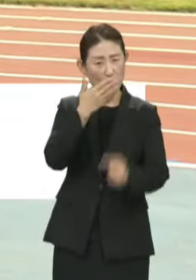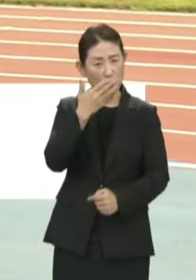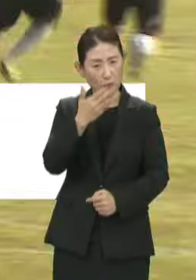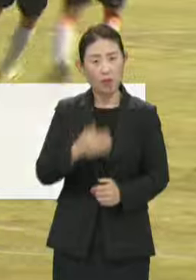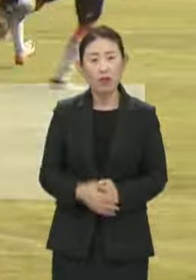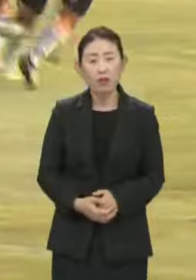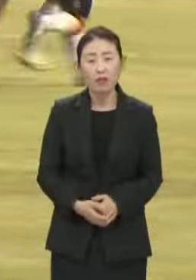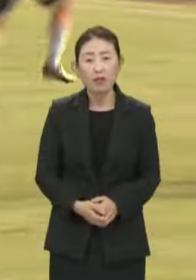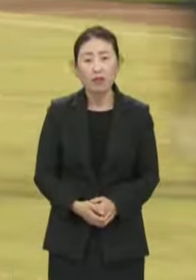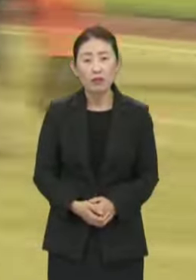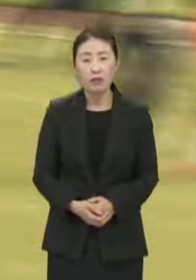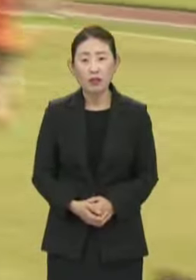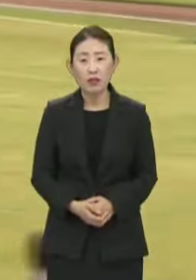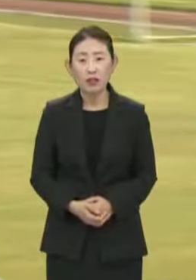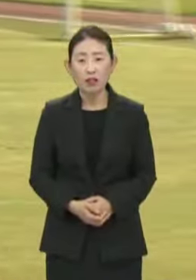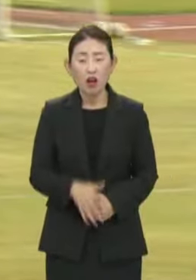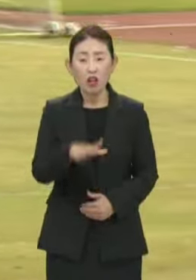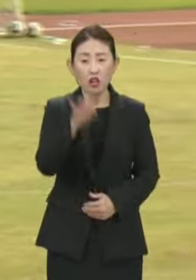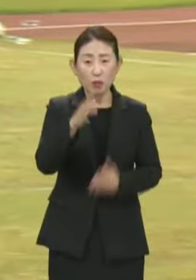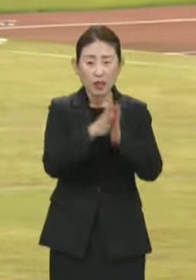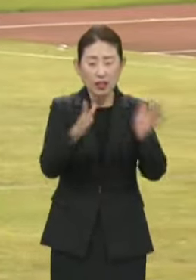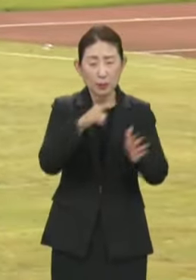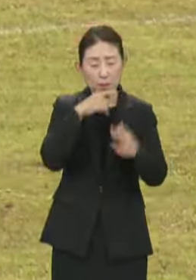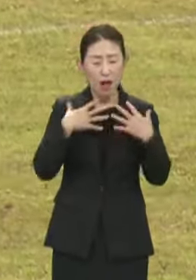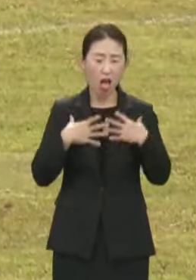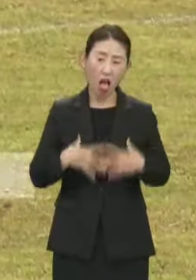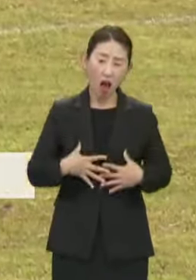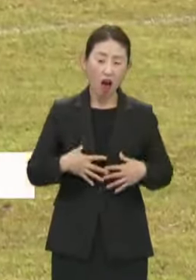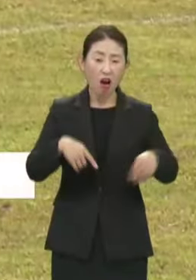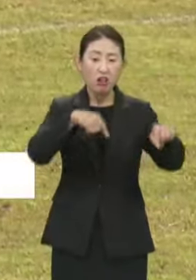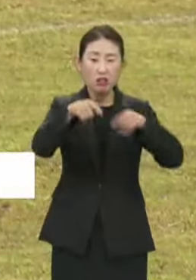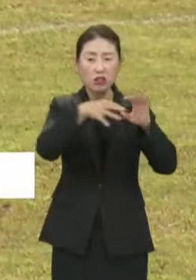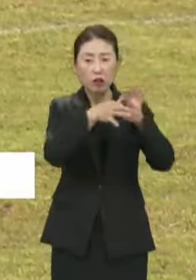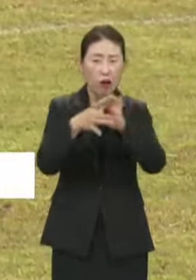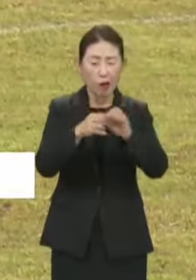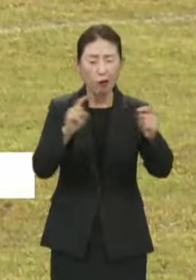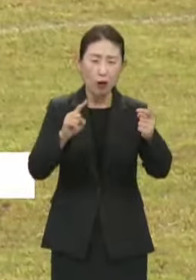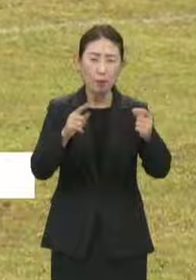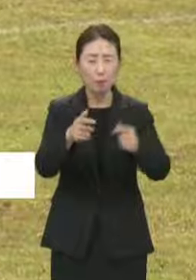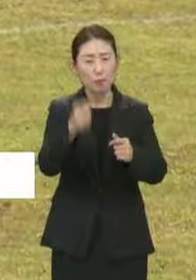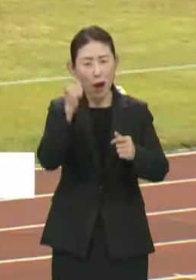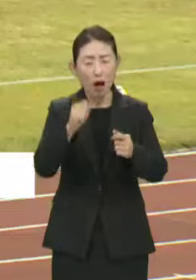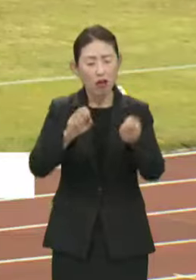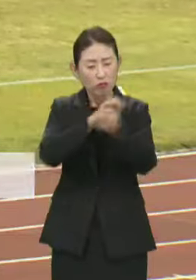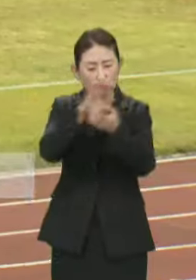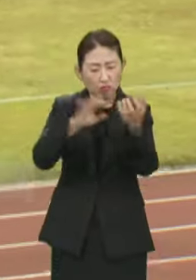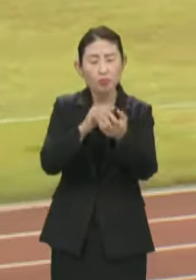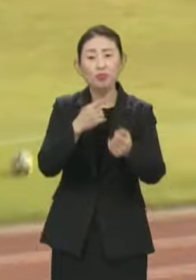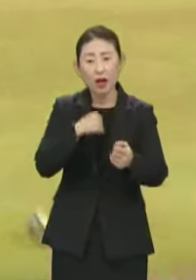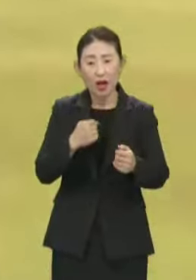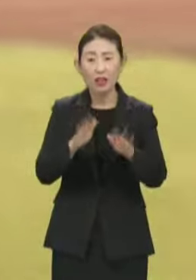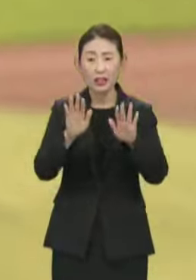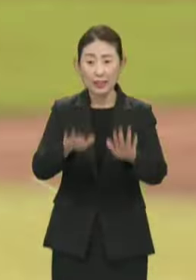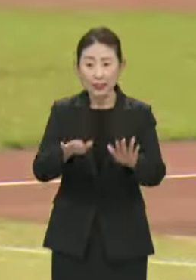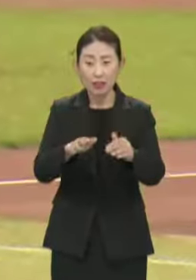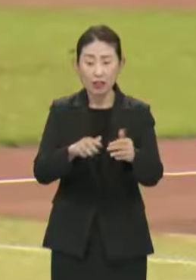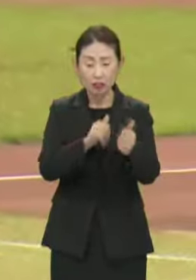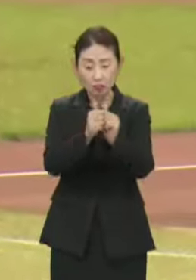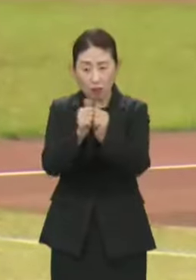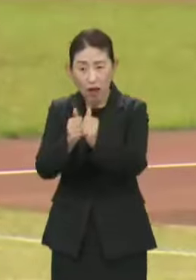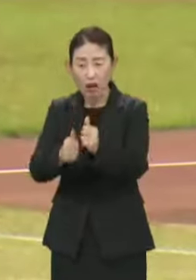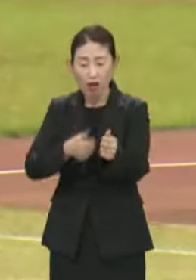있습니다. 빨간 유니폼 착용을 둘러싼 정치 개입 논란으로 어수선했던 시즌 초와 달리 리그에서 파란을